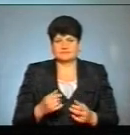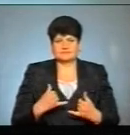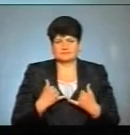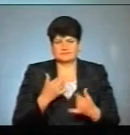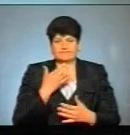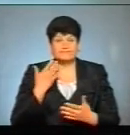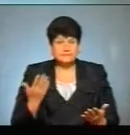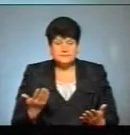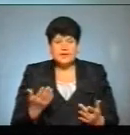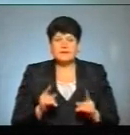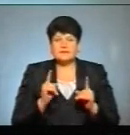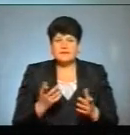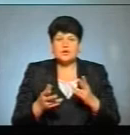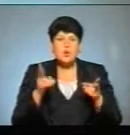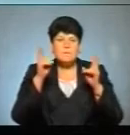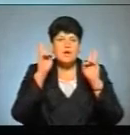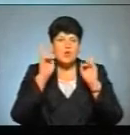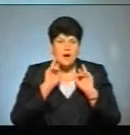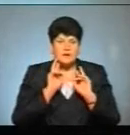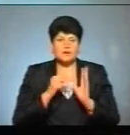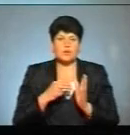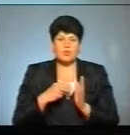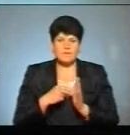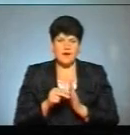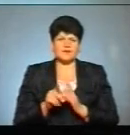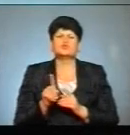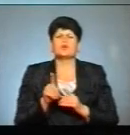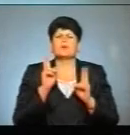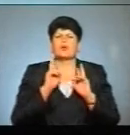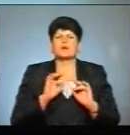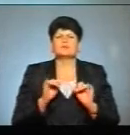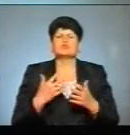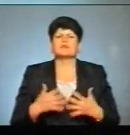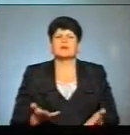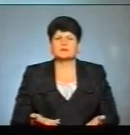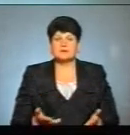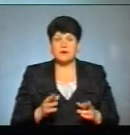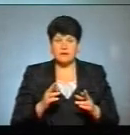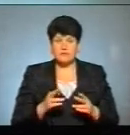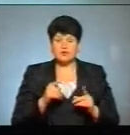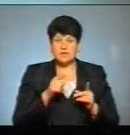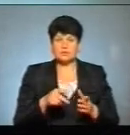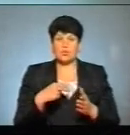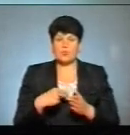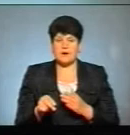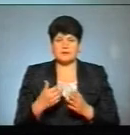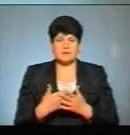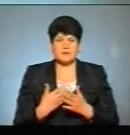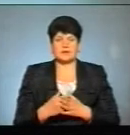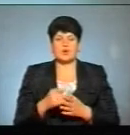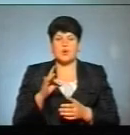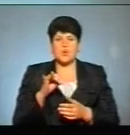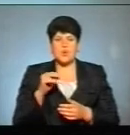якщо навіть перукарні закупляли, здається, що перукарні можуть втратити. Як? А вони закупляють, наприклад,